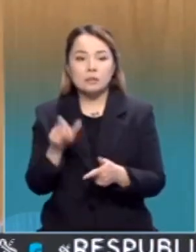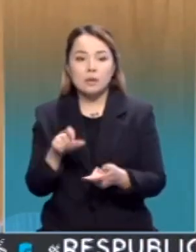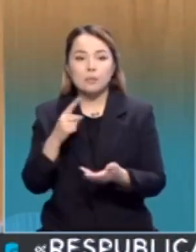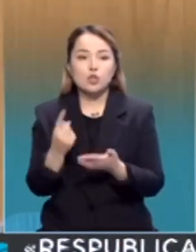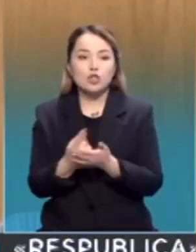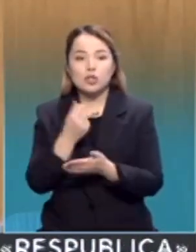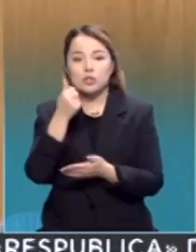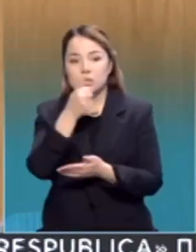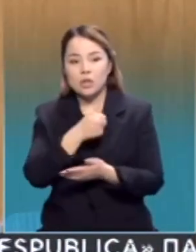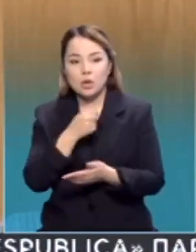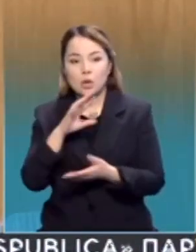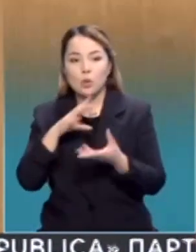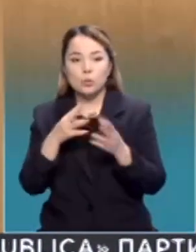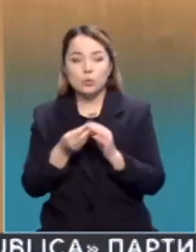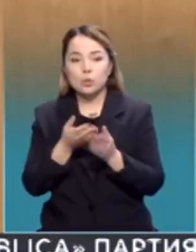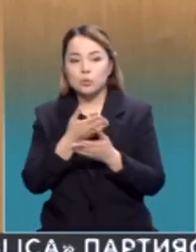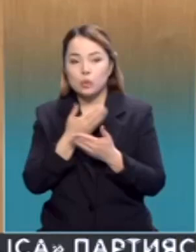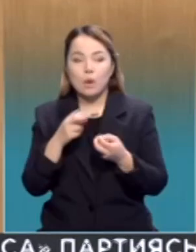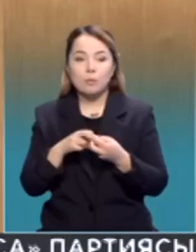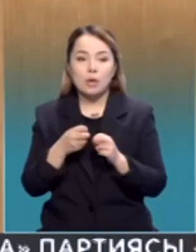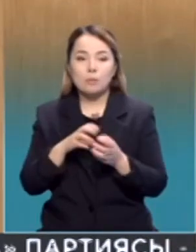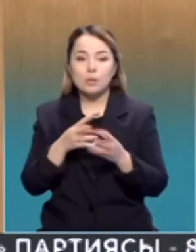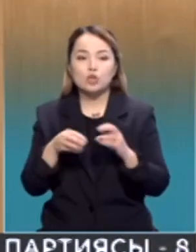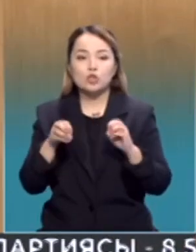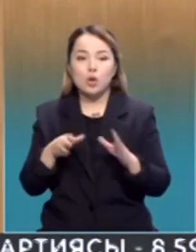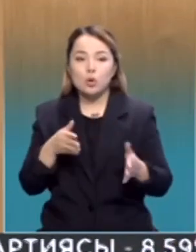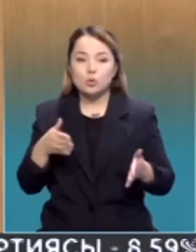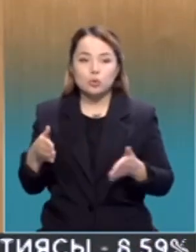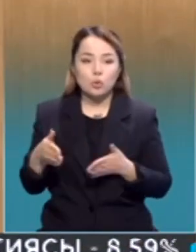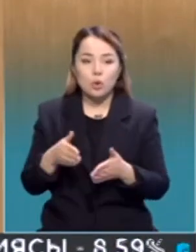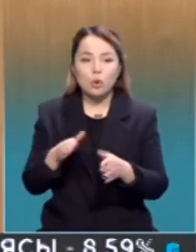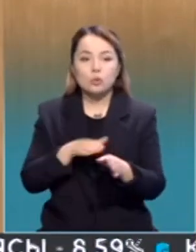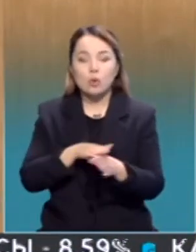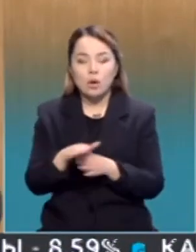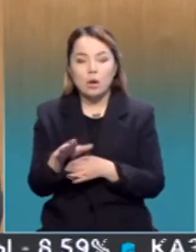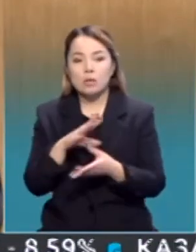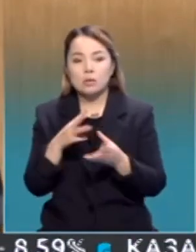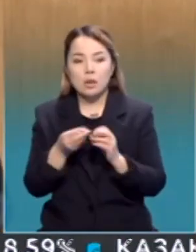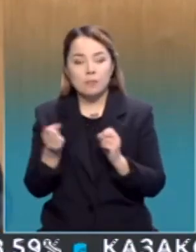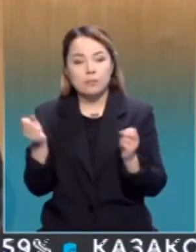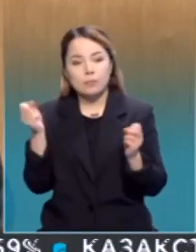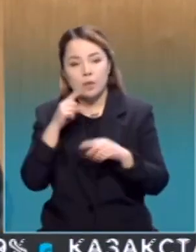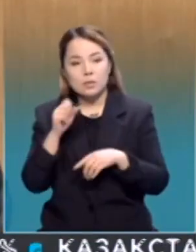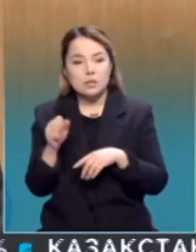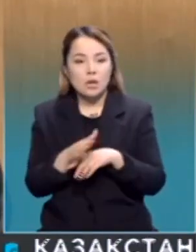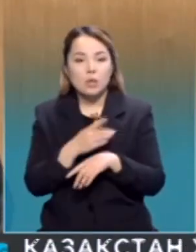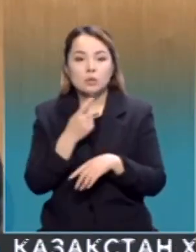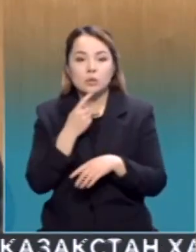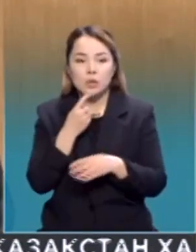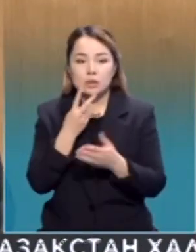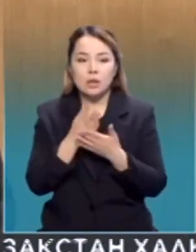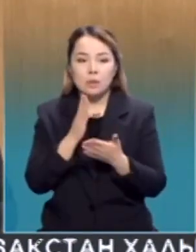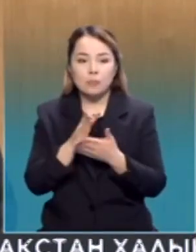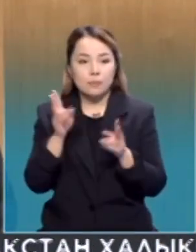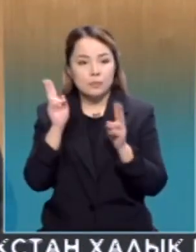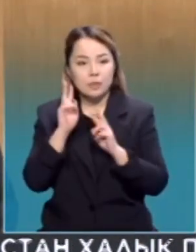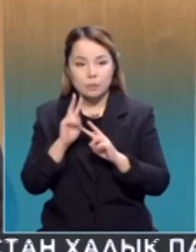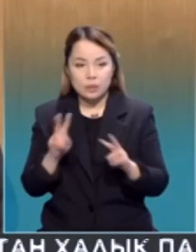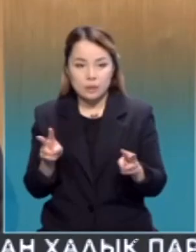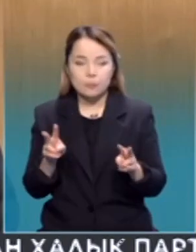жылы әлі үйренген жоқ, проблемалардың шешу жолдарын тоны қанық әлі мысалы